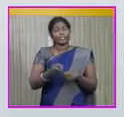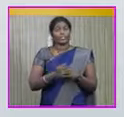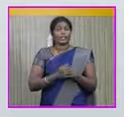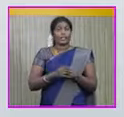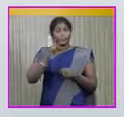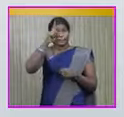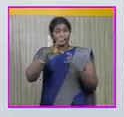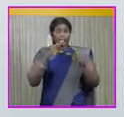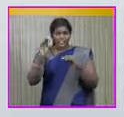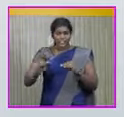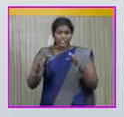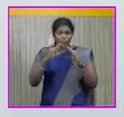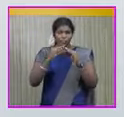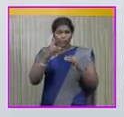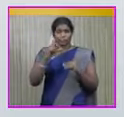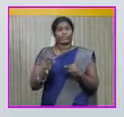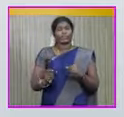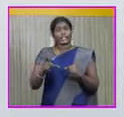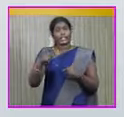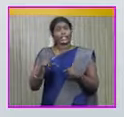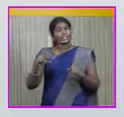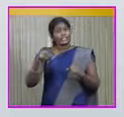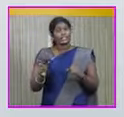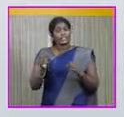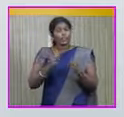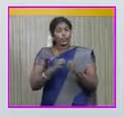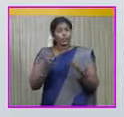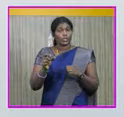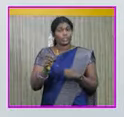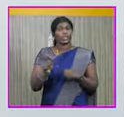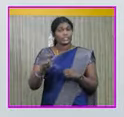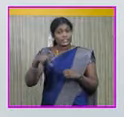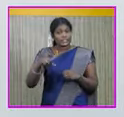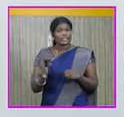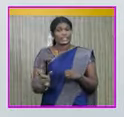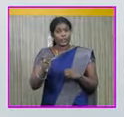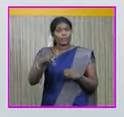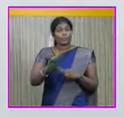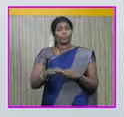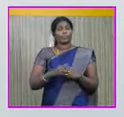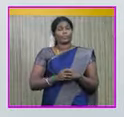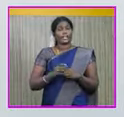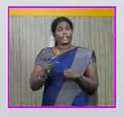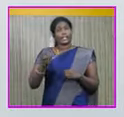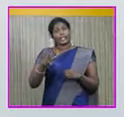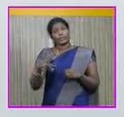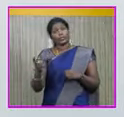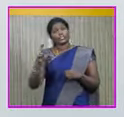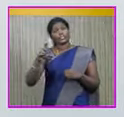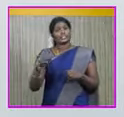குட்டி முக்கோணத்தை பாருங்கள், கப்பு முக்கோணத்தில் சியூ என்ற ஒரு பக்கமும் சிபி என்ற இன்னொரு பக்கமும்